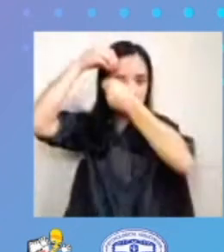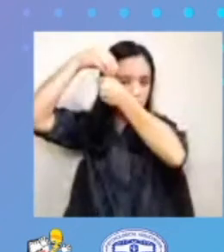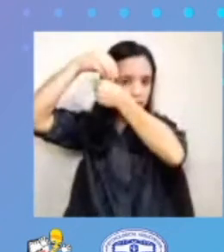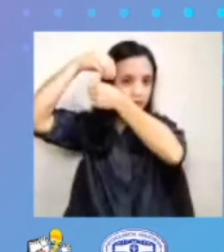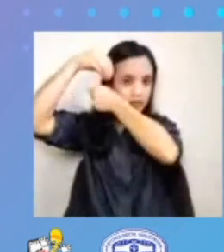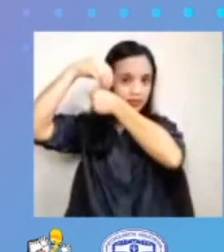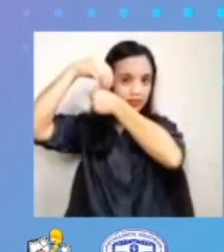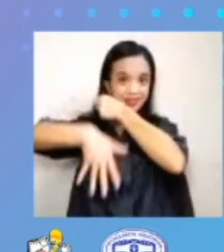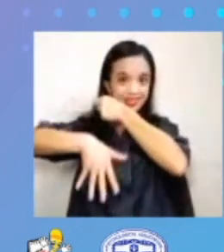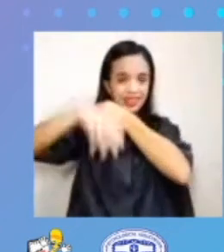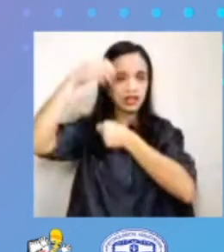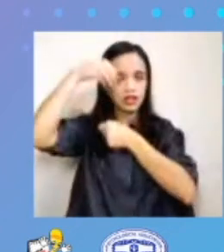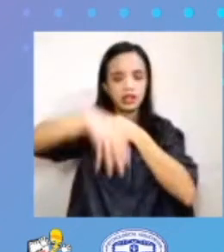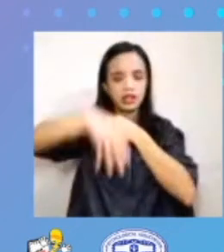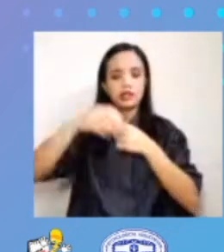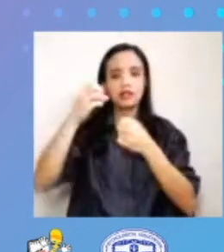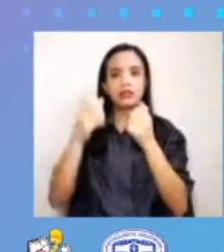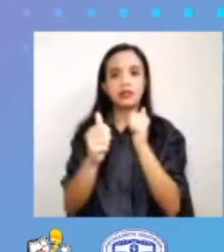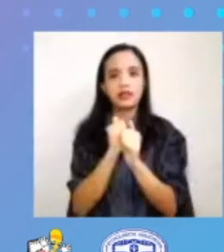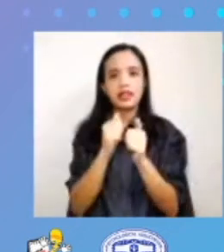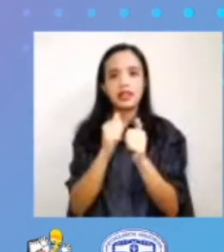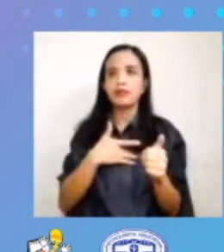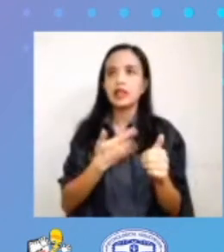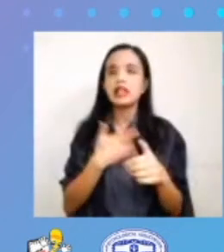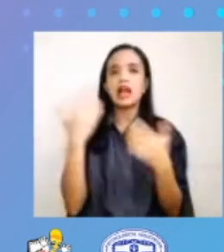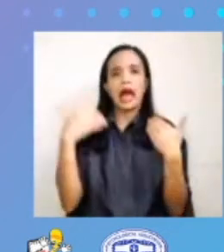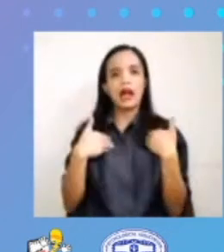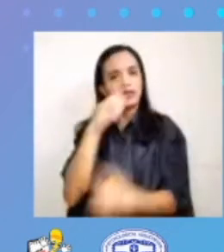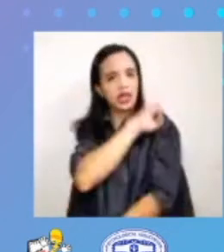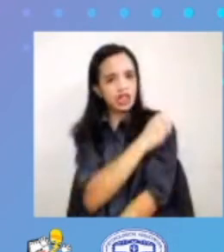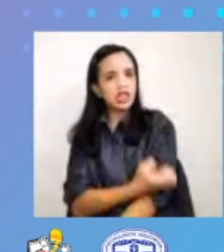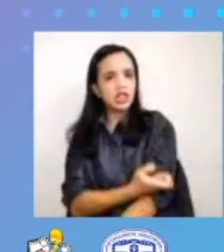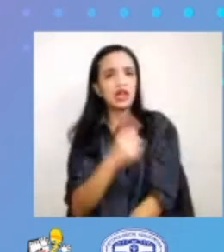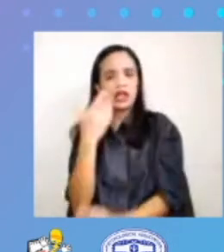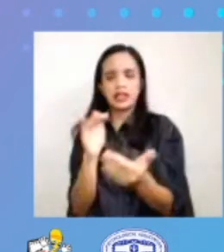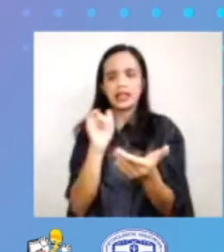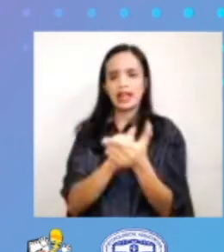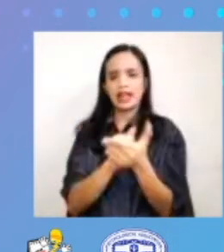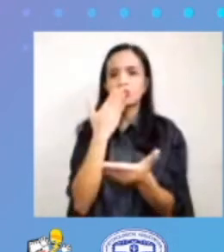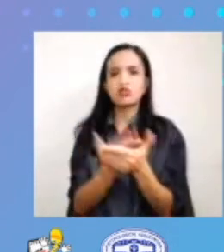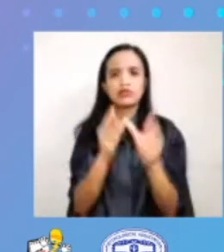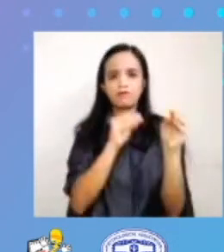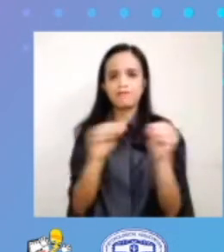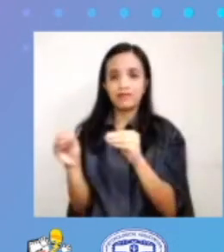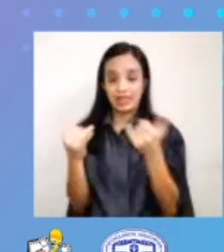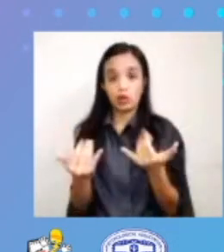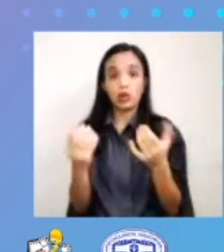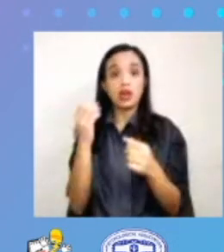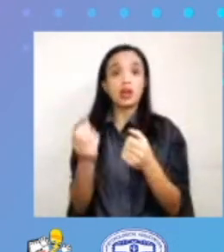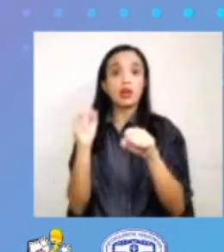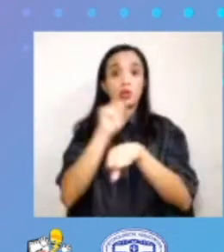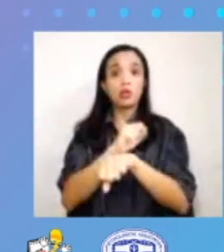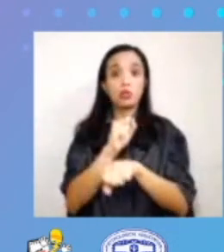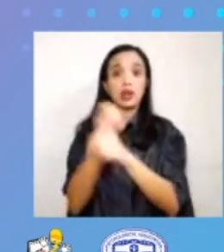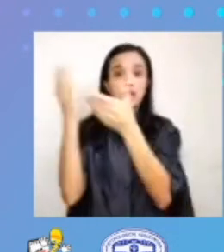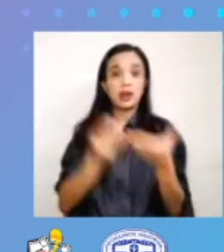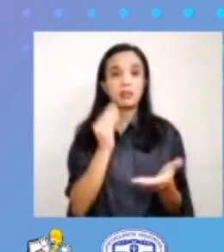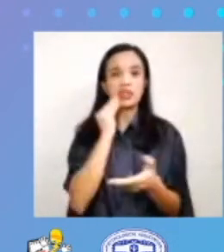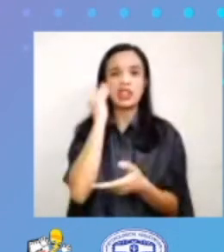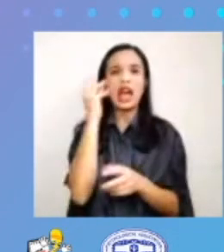oy, alive na siya. Bumangon na siya. So ang gagawin ngayon ni brain, magsisecrete siya ngayon ng mga exhibitors. And then